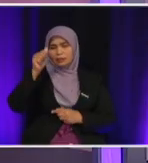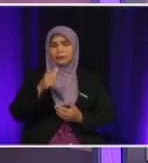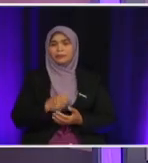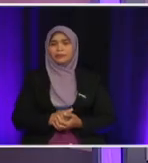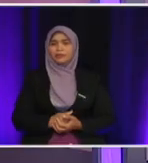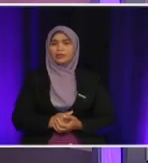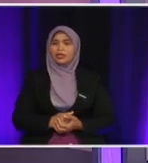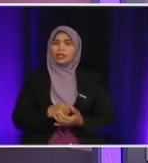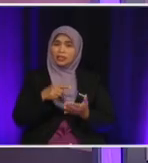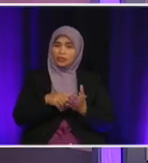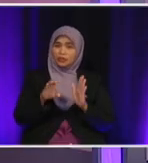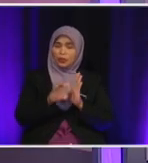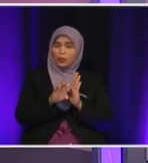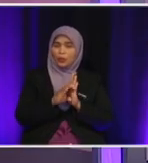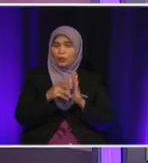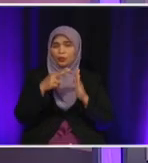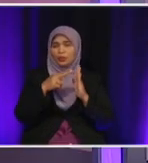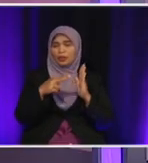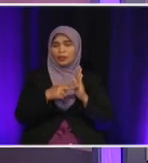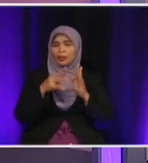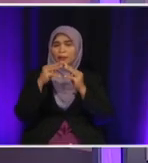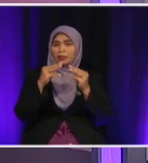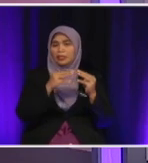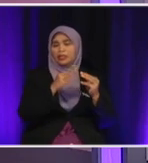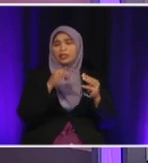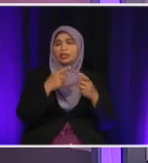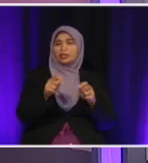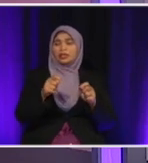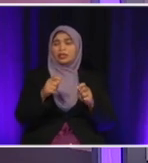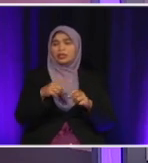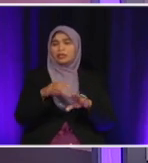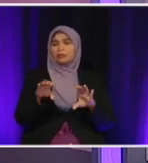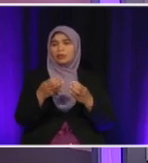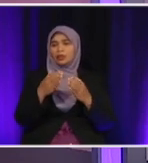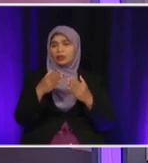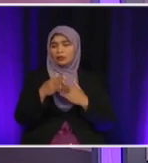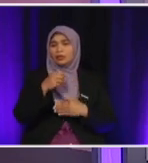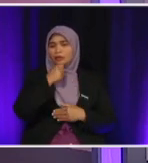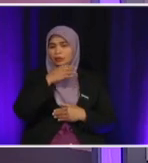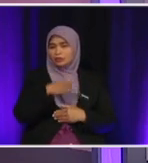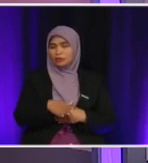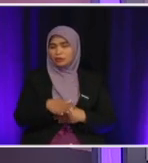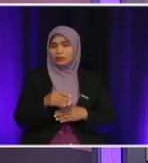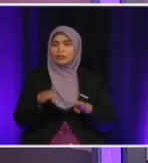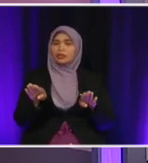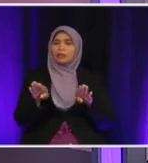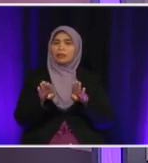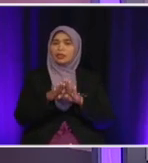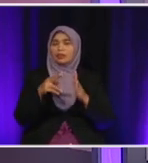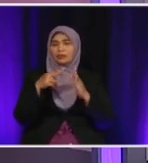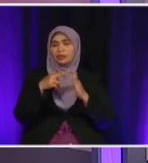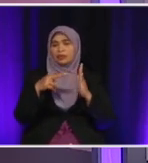contoh piagam Madinah yang telah digariskan oleh Rasulullah Shallallahu Alaihi Wasallam sebagai undang-undang